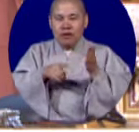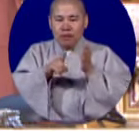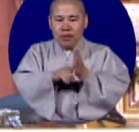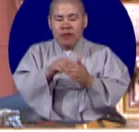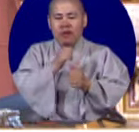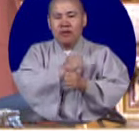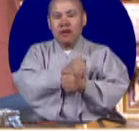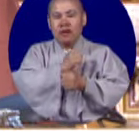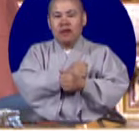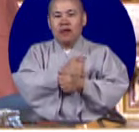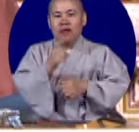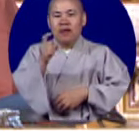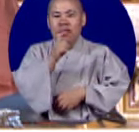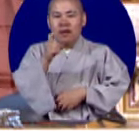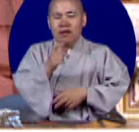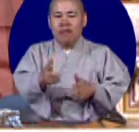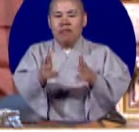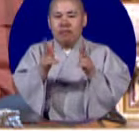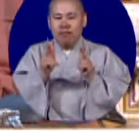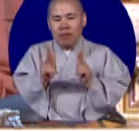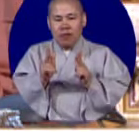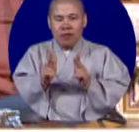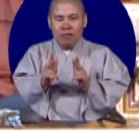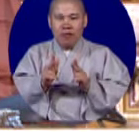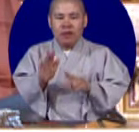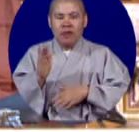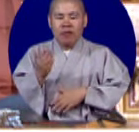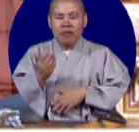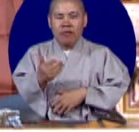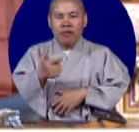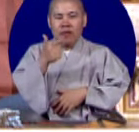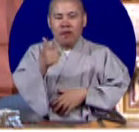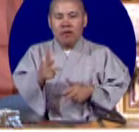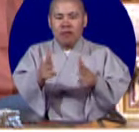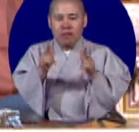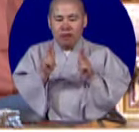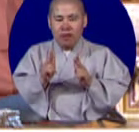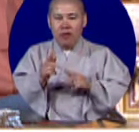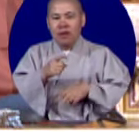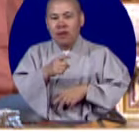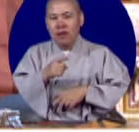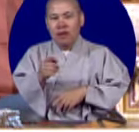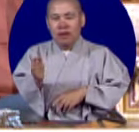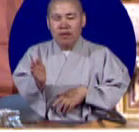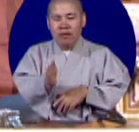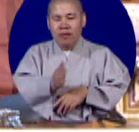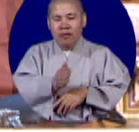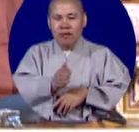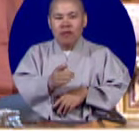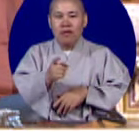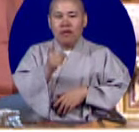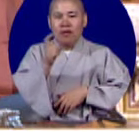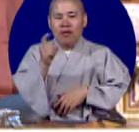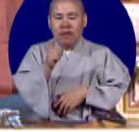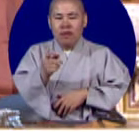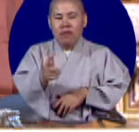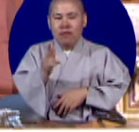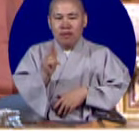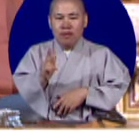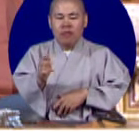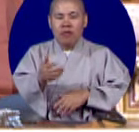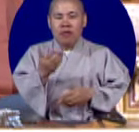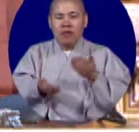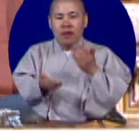십바라밀입니다. 그러면 그 육바라밀에서 십바라밀이 어떤 차이가 있는가?